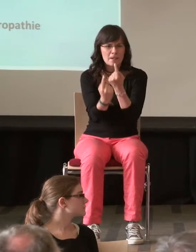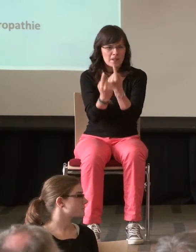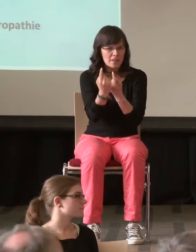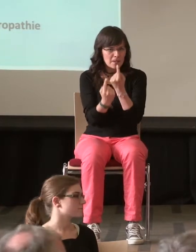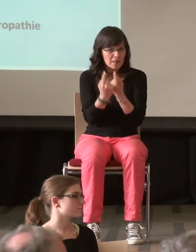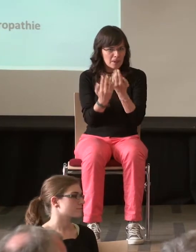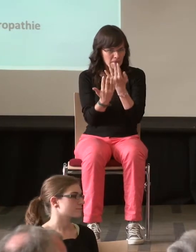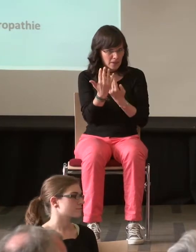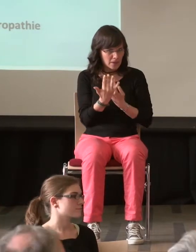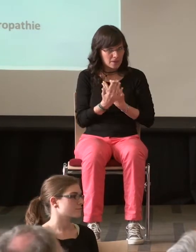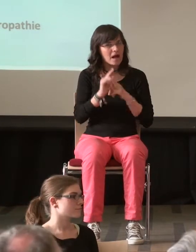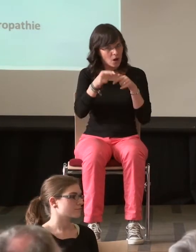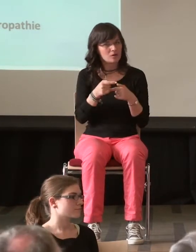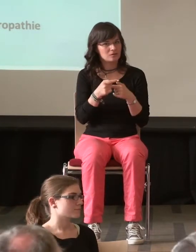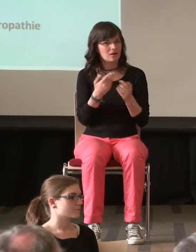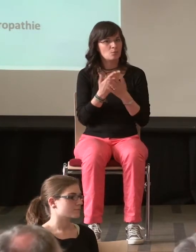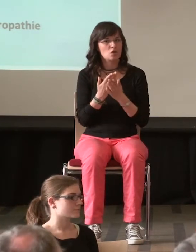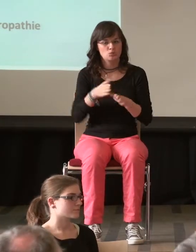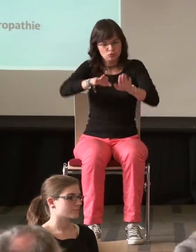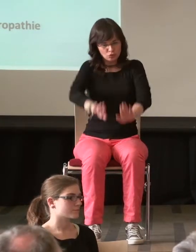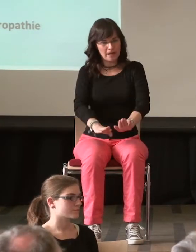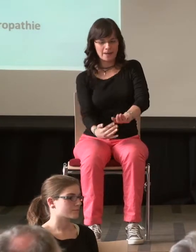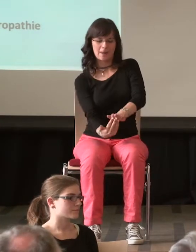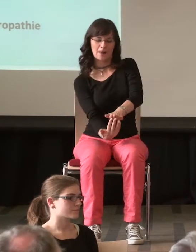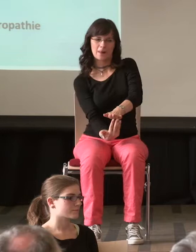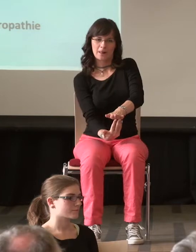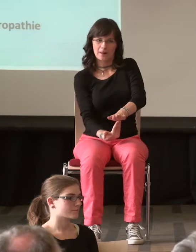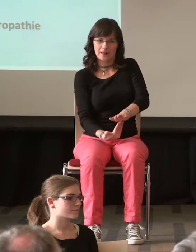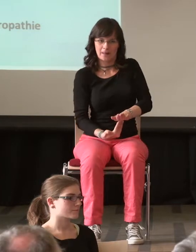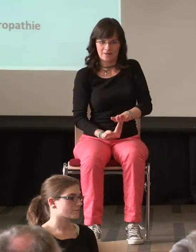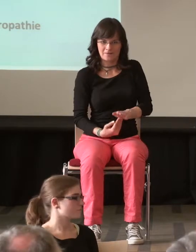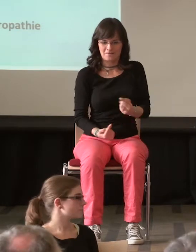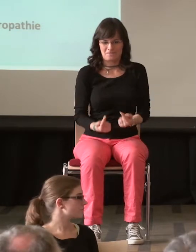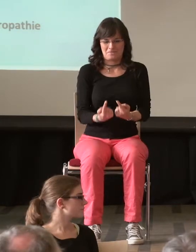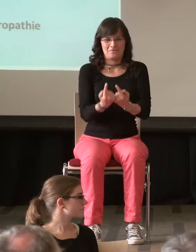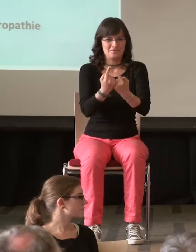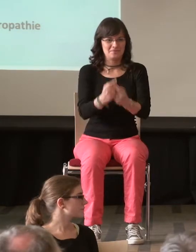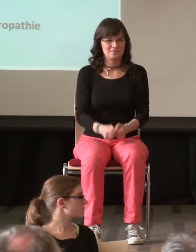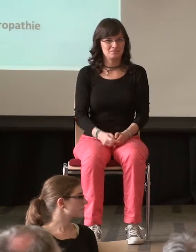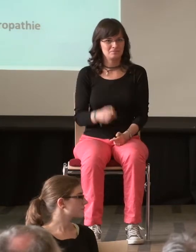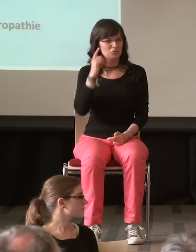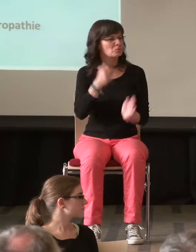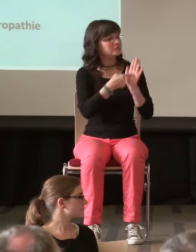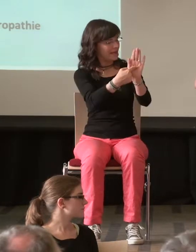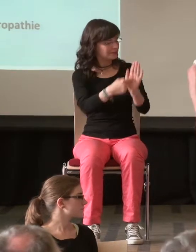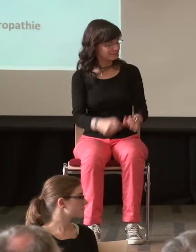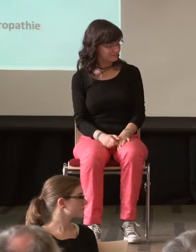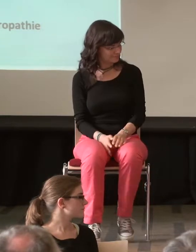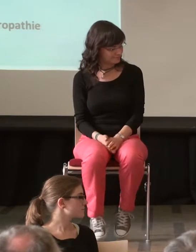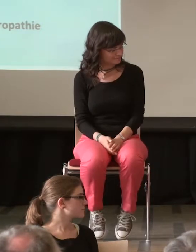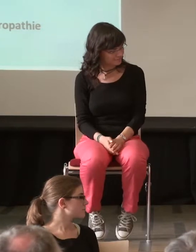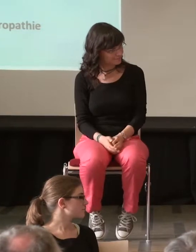Sensibilität zum Beispiel der Fußsohlen zu fördern. Halten Sie es doch bitte mal hoch. Ja, gerne.